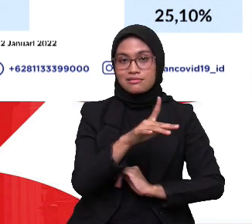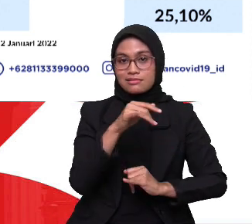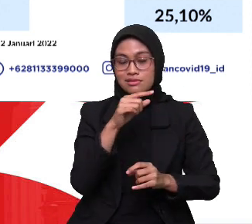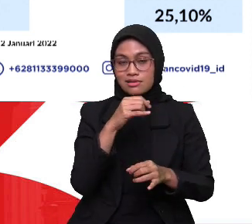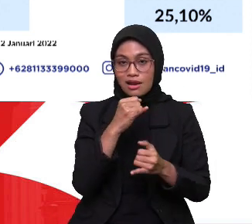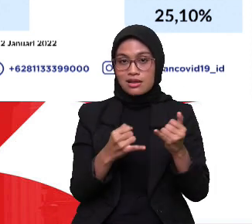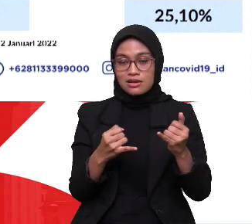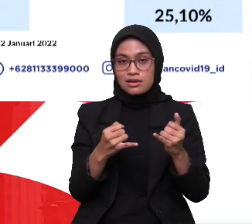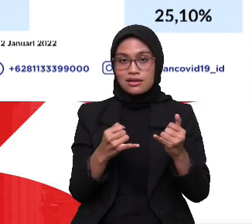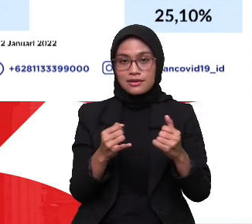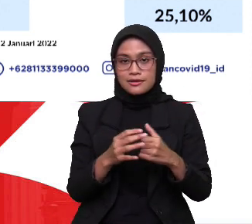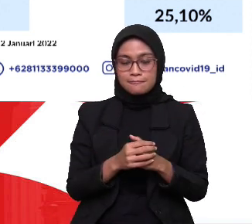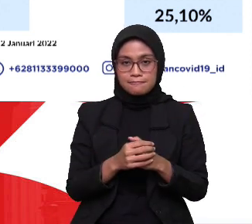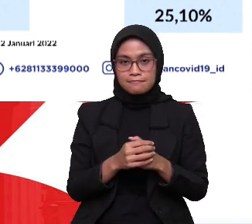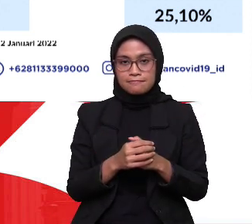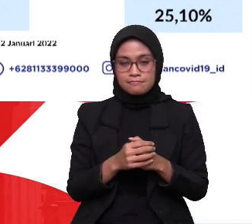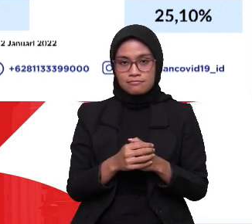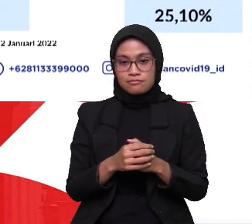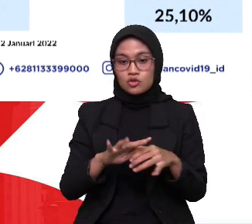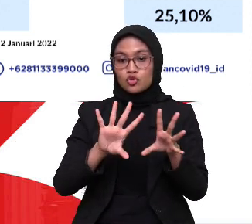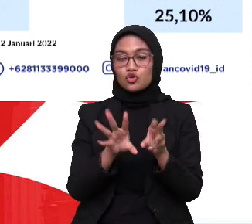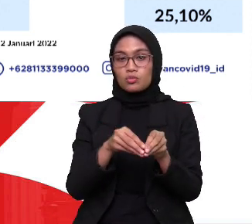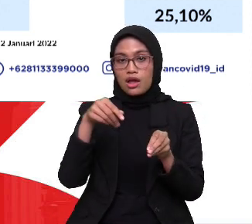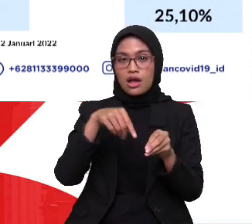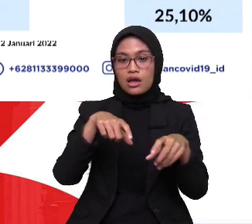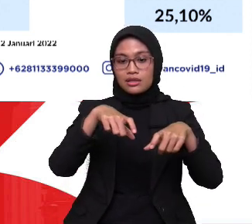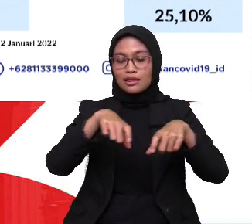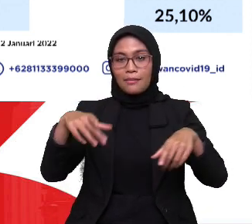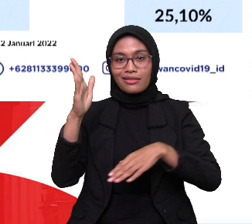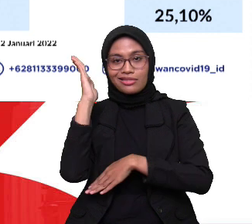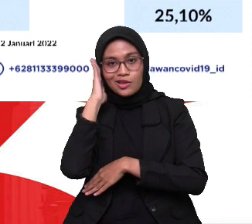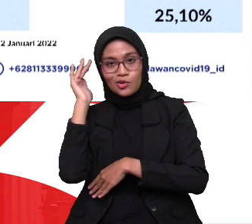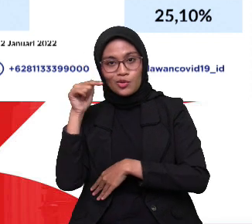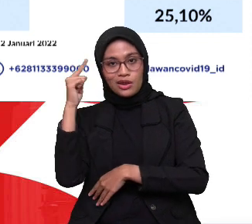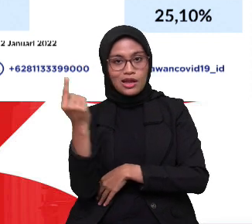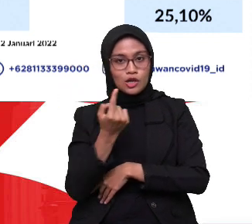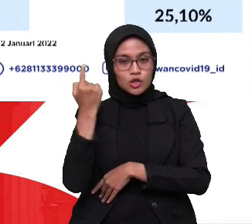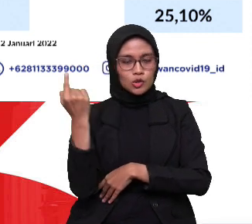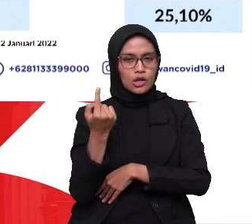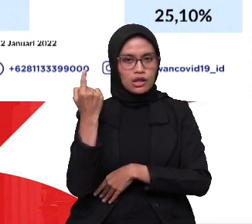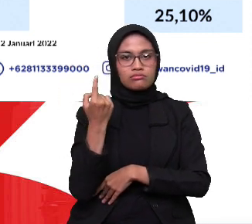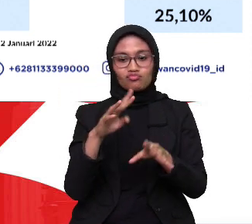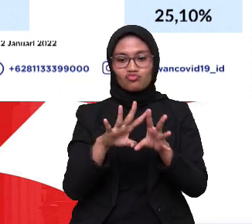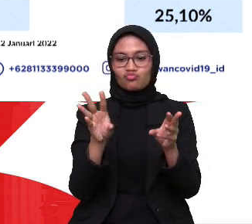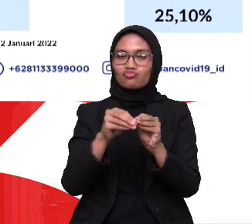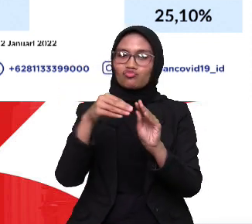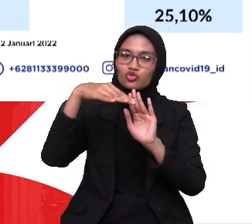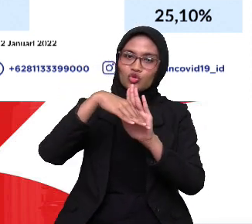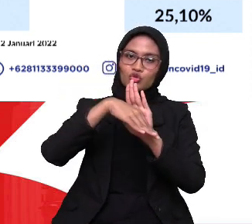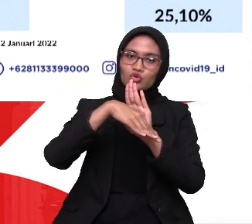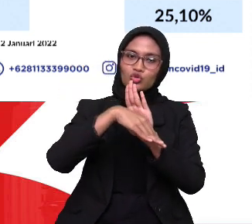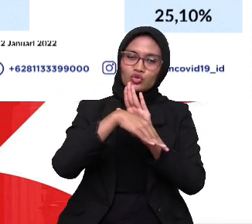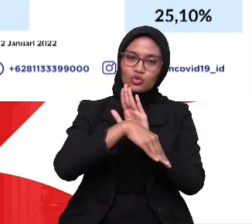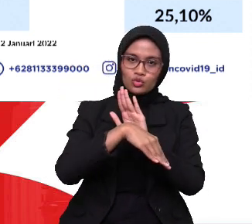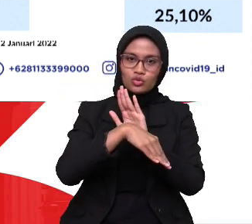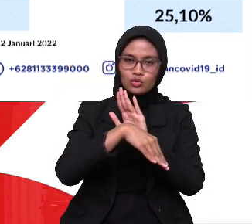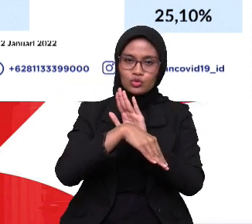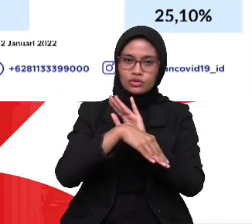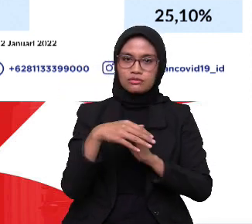Terakhir angka keterisian tempat tidur di tingkat nasional menurun drastis pada tahun ini yaitu hanya